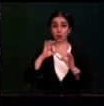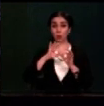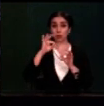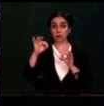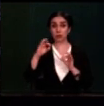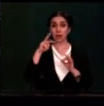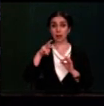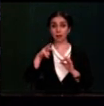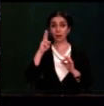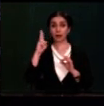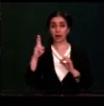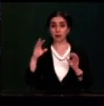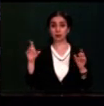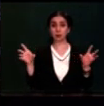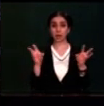MK-ni birlashtiramiz.